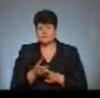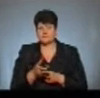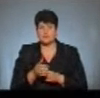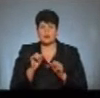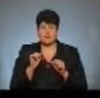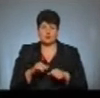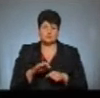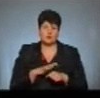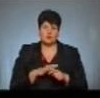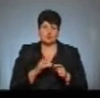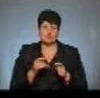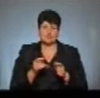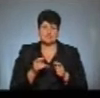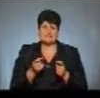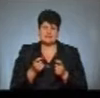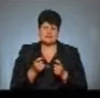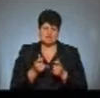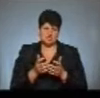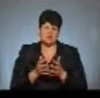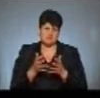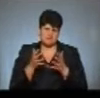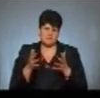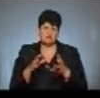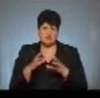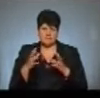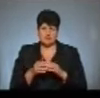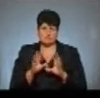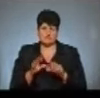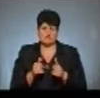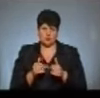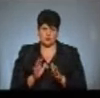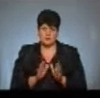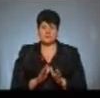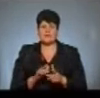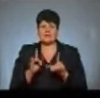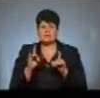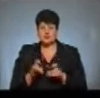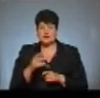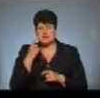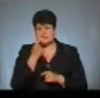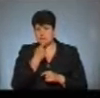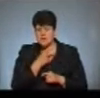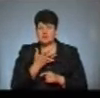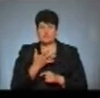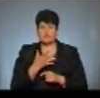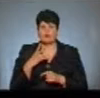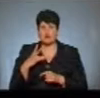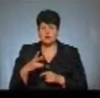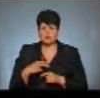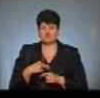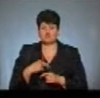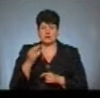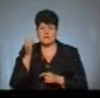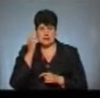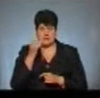можна було трішки більше, а в загальному то все добре. Тестування з іспанської, німецької та французької мов